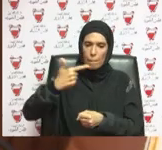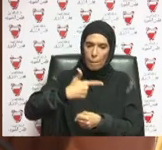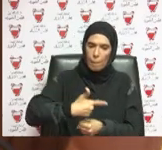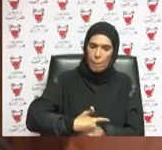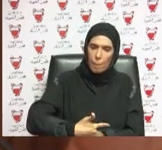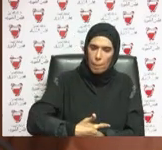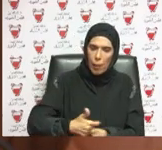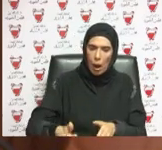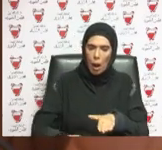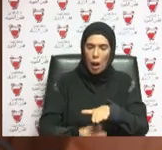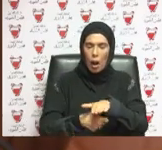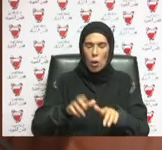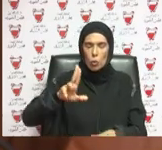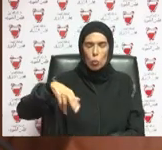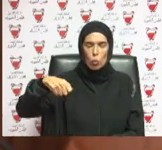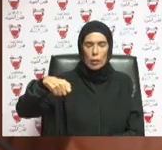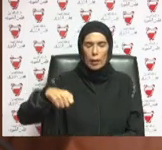القائد الأعلى رئيس الوزراء،